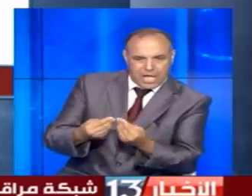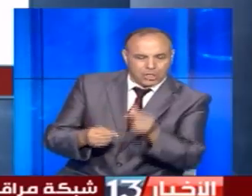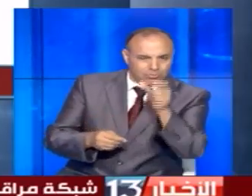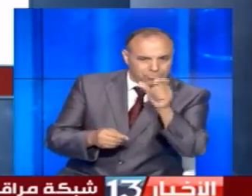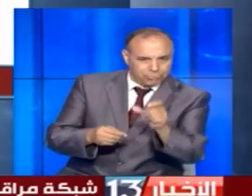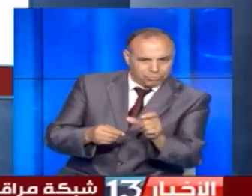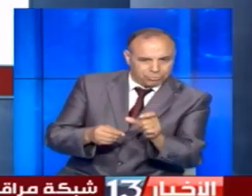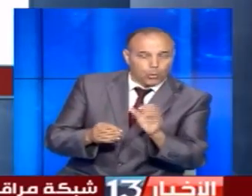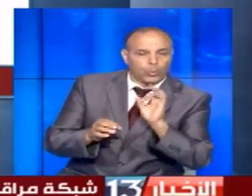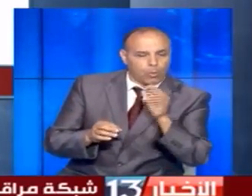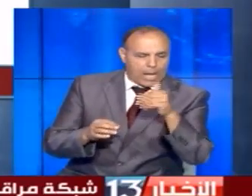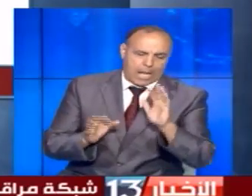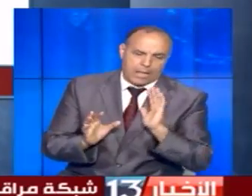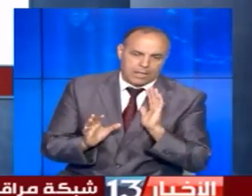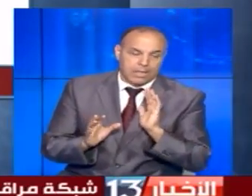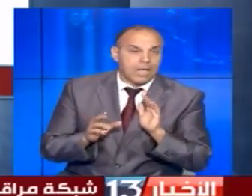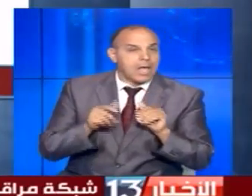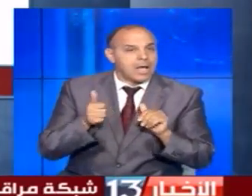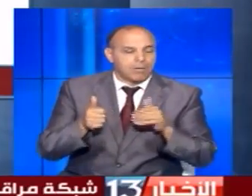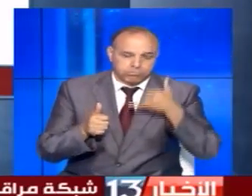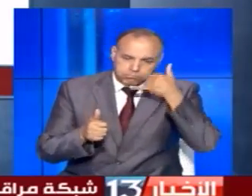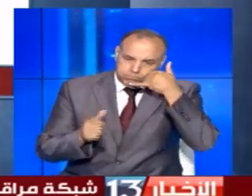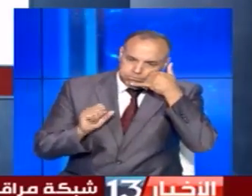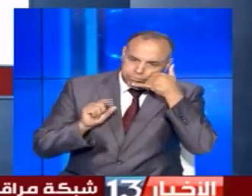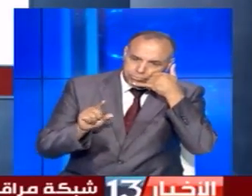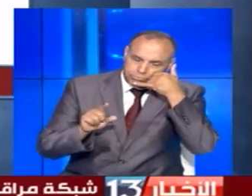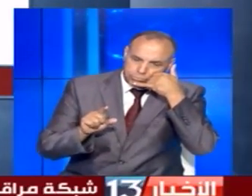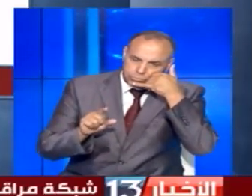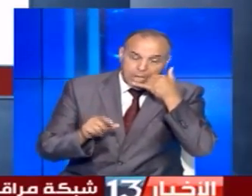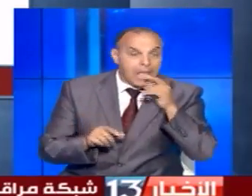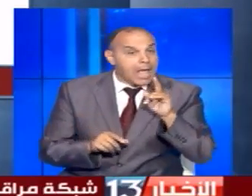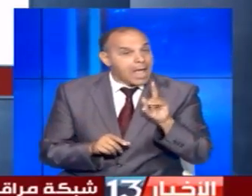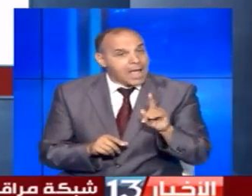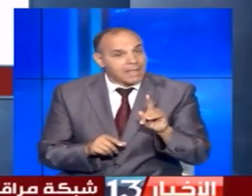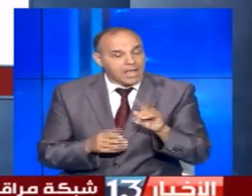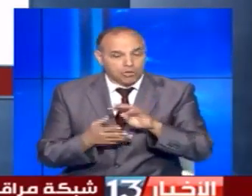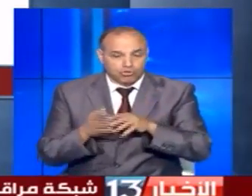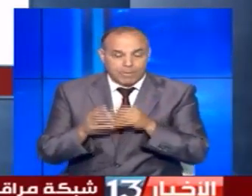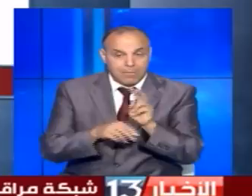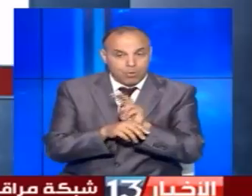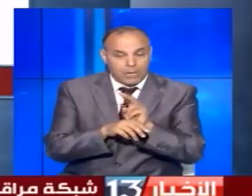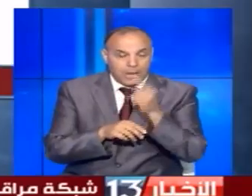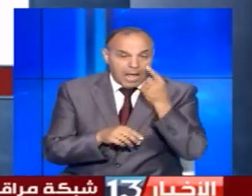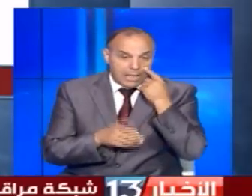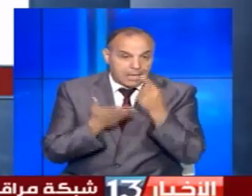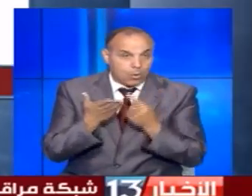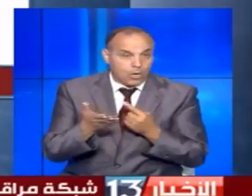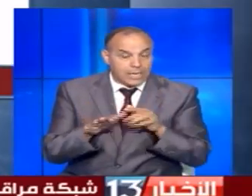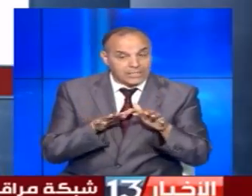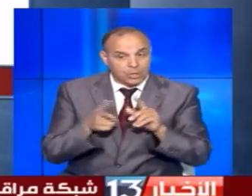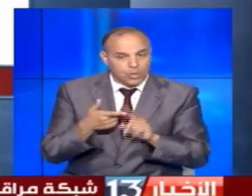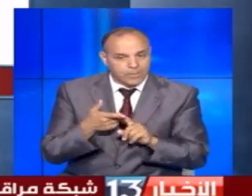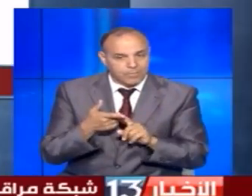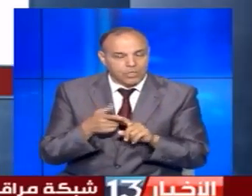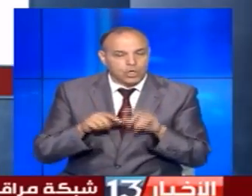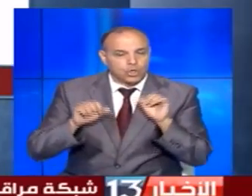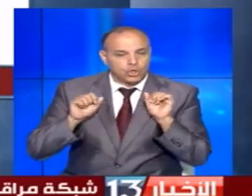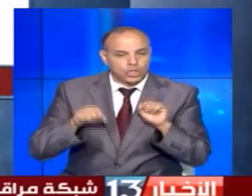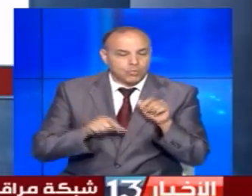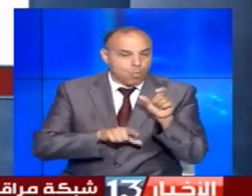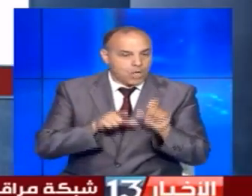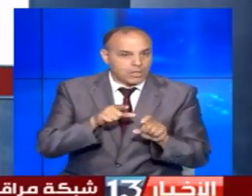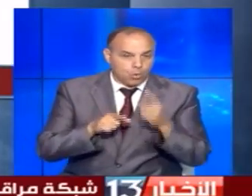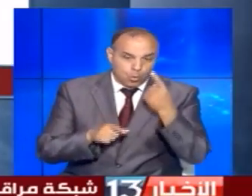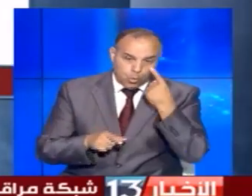المترشحين من عدمه باستعمال الهاتف الجوال. واعتبرت شبكة مراقبون أن هذا الإجراء يمكن